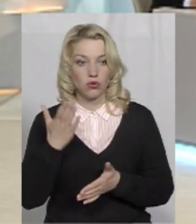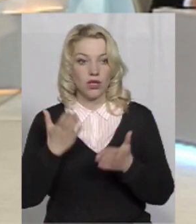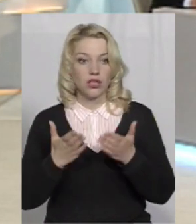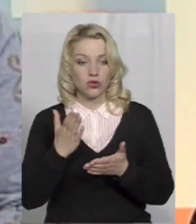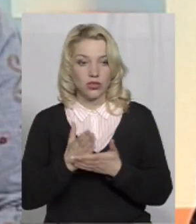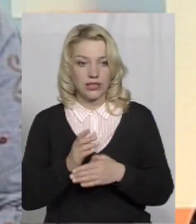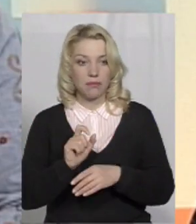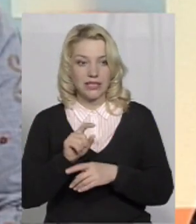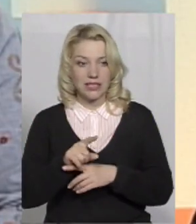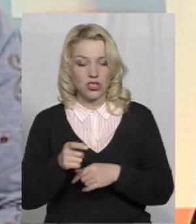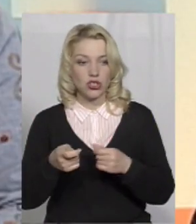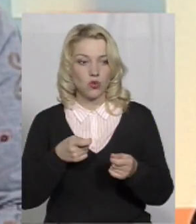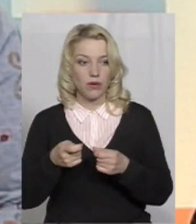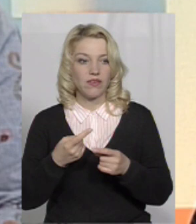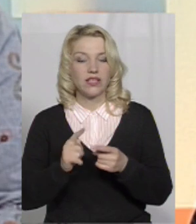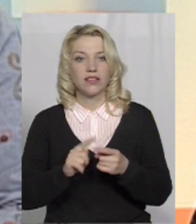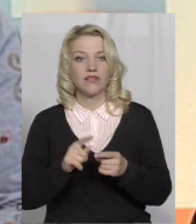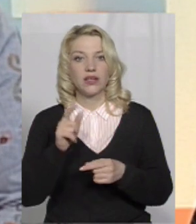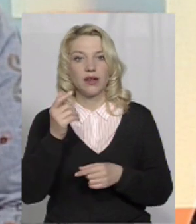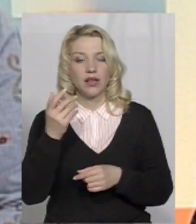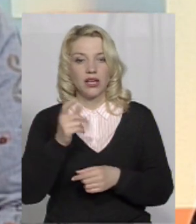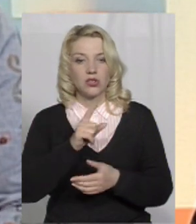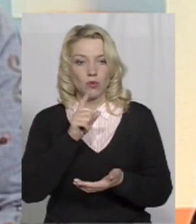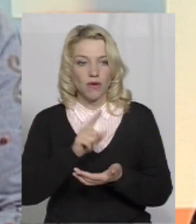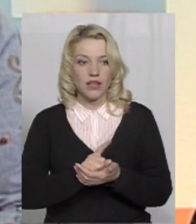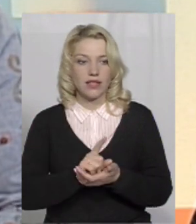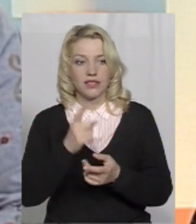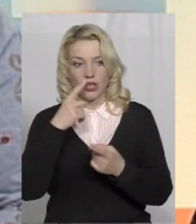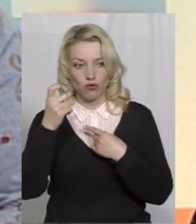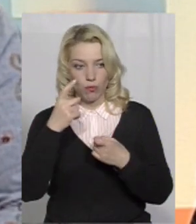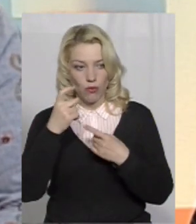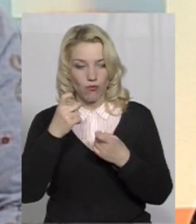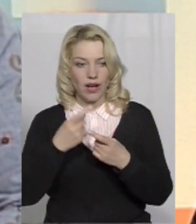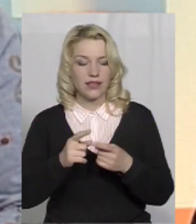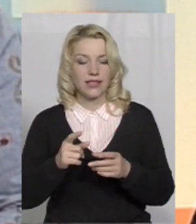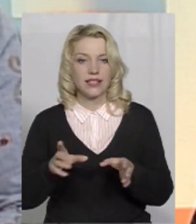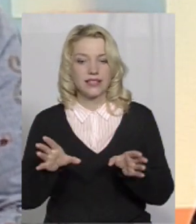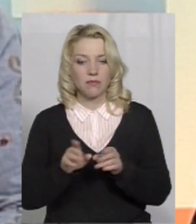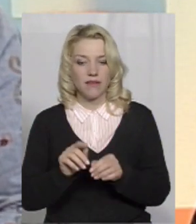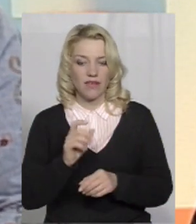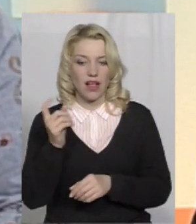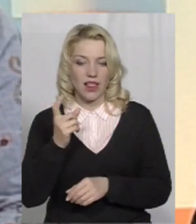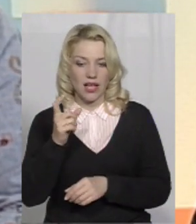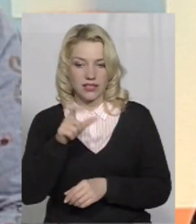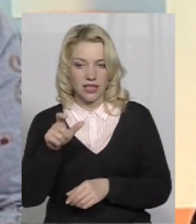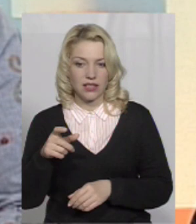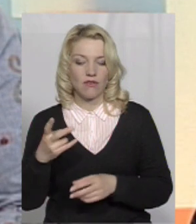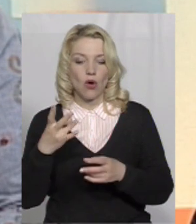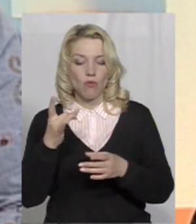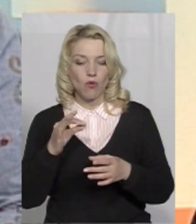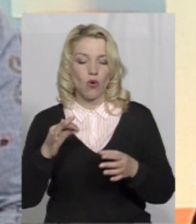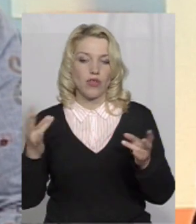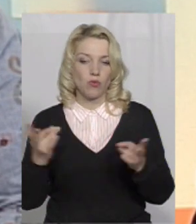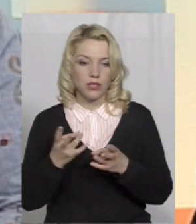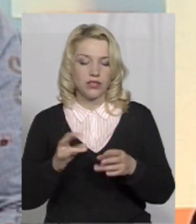якщо є призначений управитель, він зобов'язаний інформувати співвласників про необхідність проведення капітальних і будь-яких